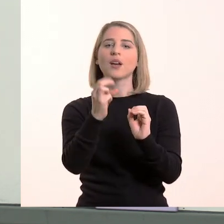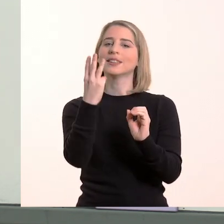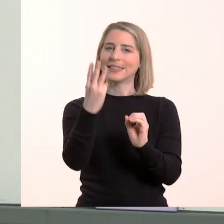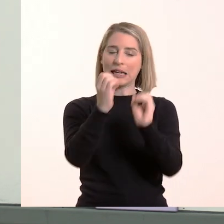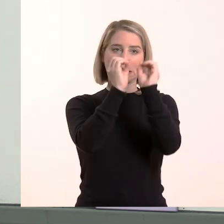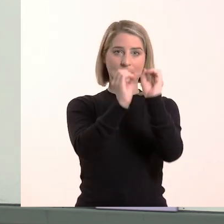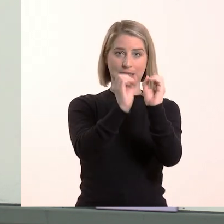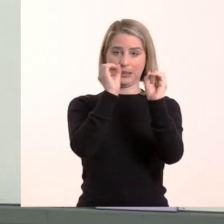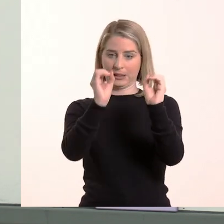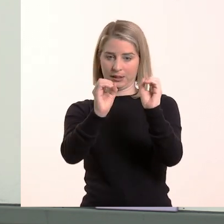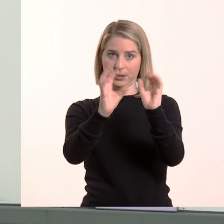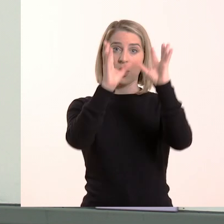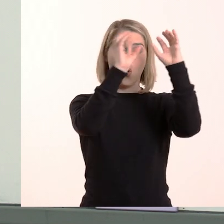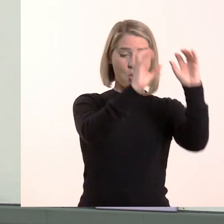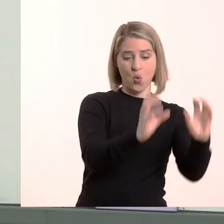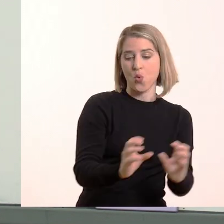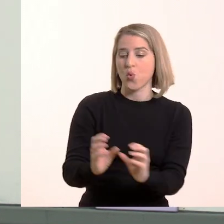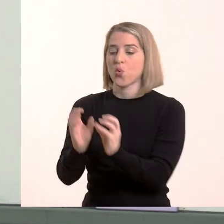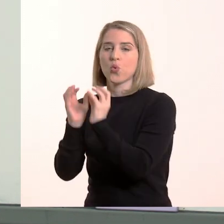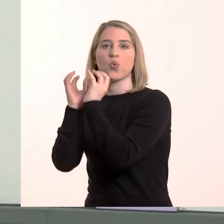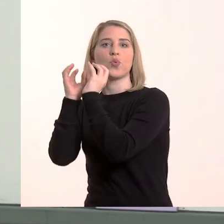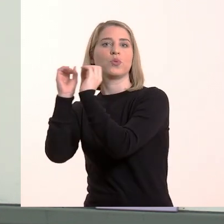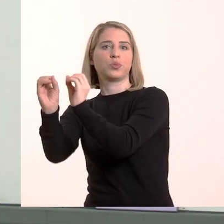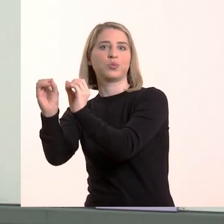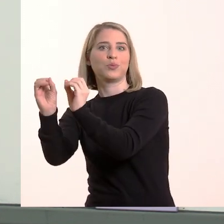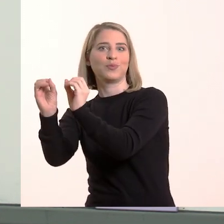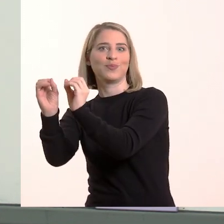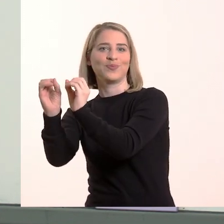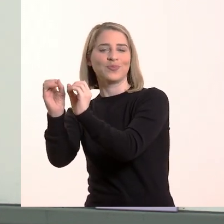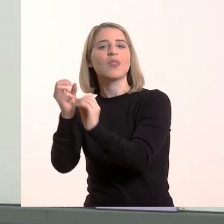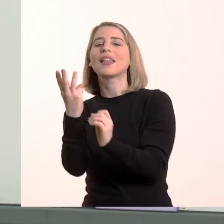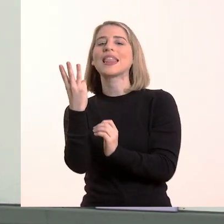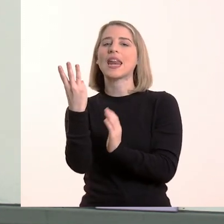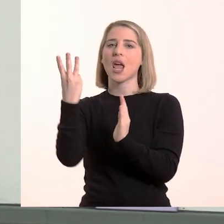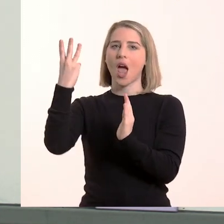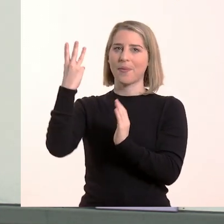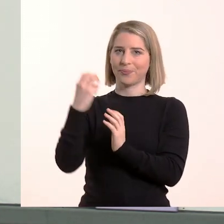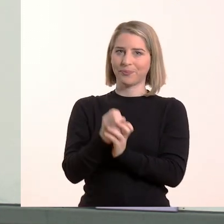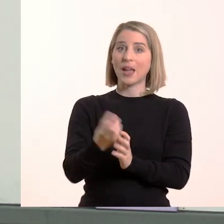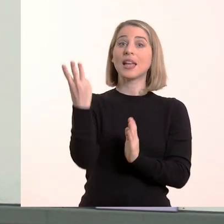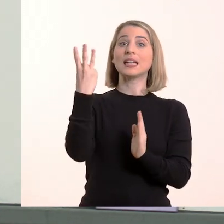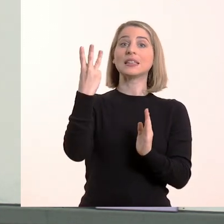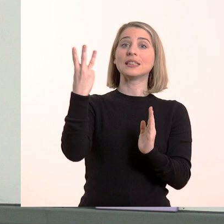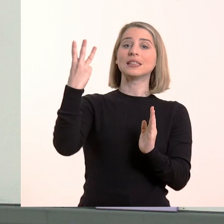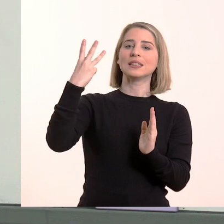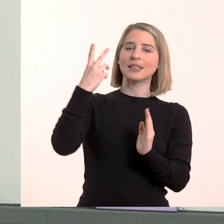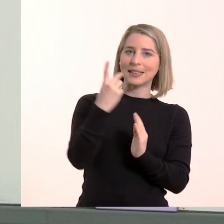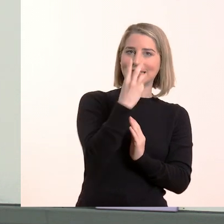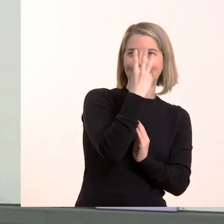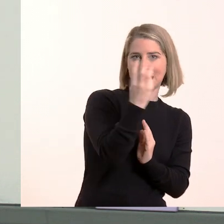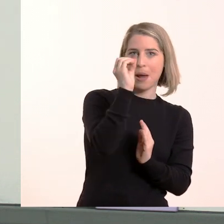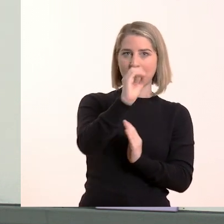2, 3. Άρα, πόσα μηδενικά θα συμπληρώσουμε δίπλα στο 3? 3 μηδενικά. 1, 2,